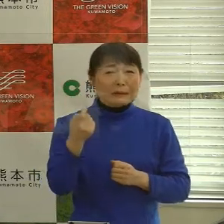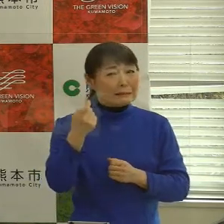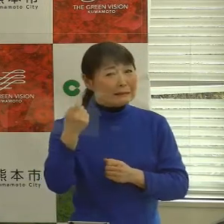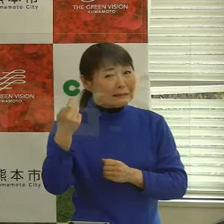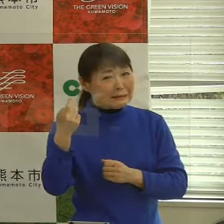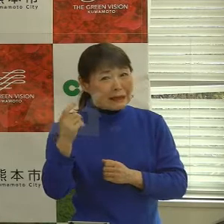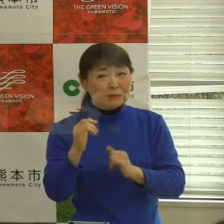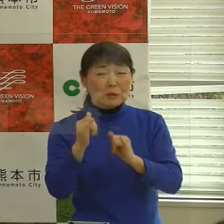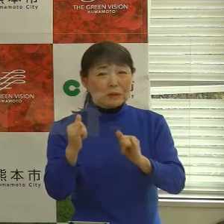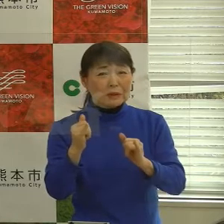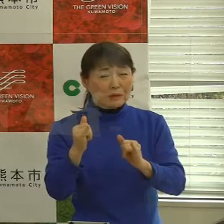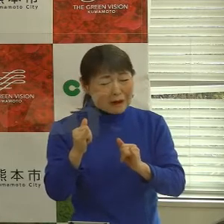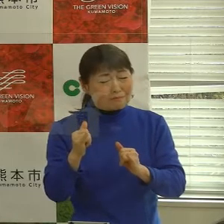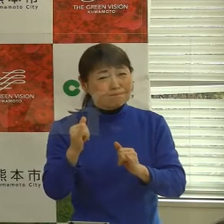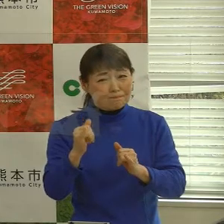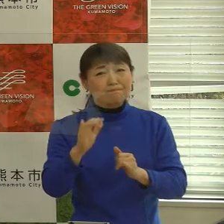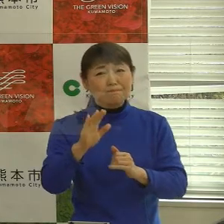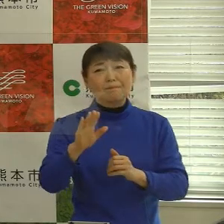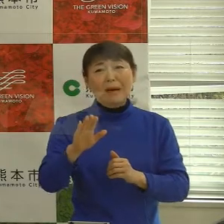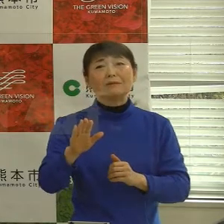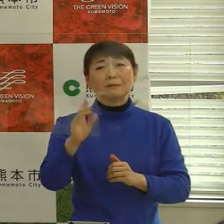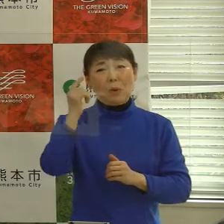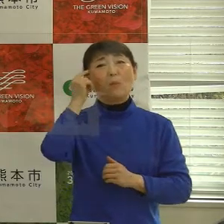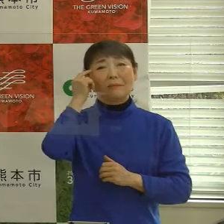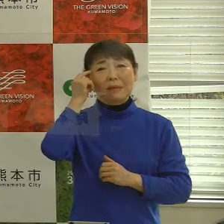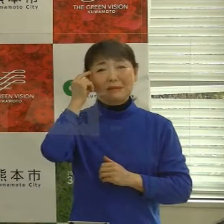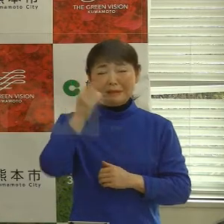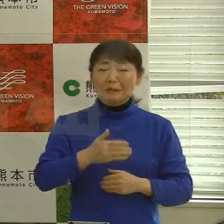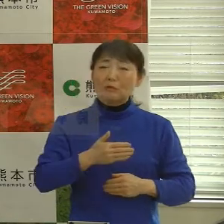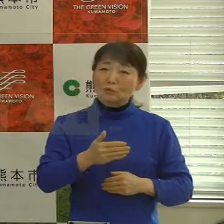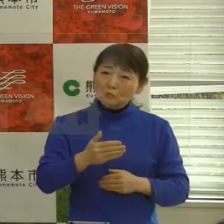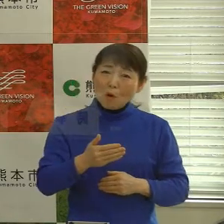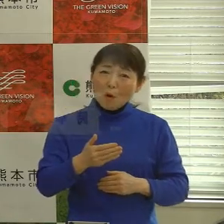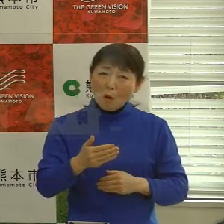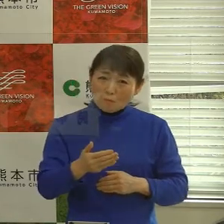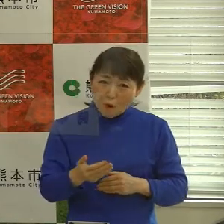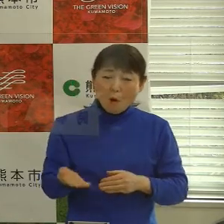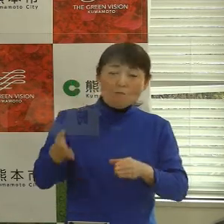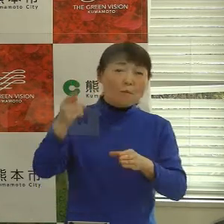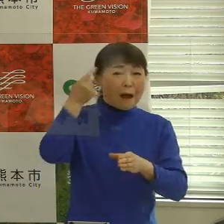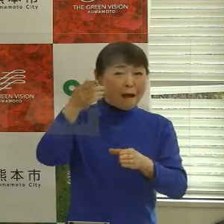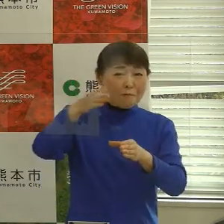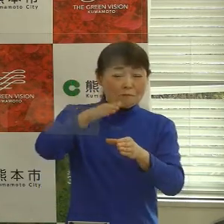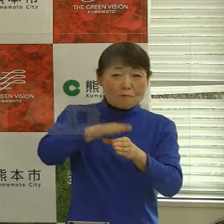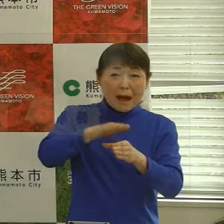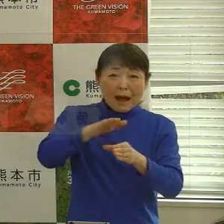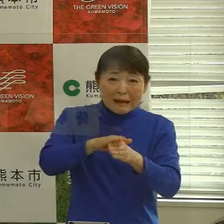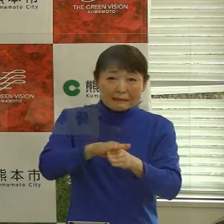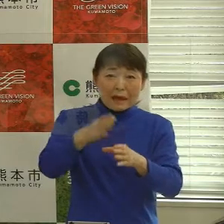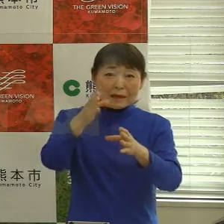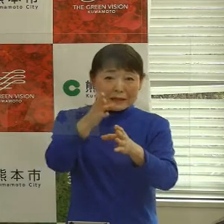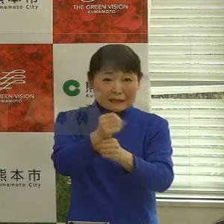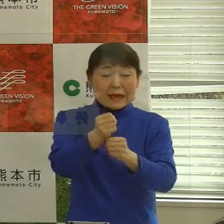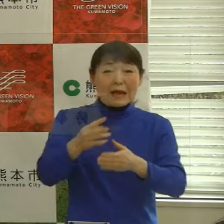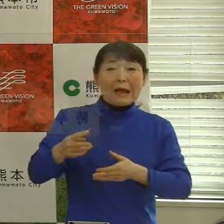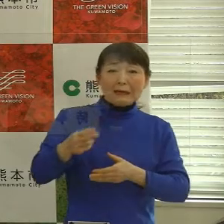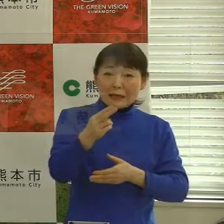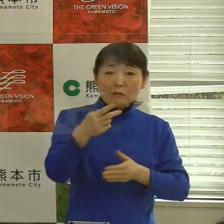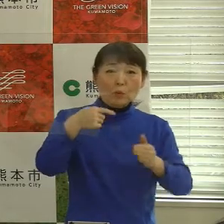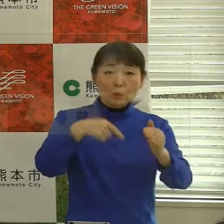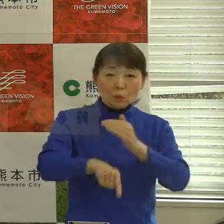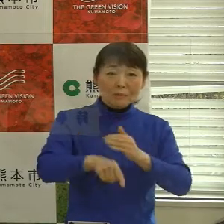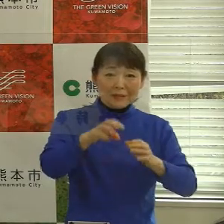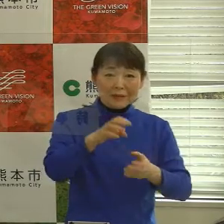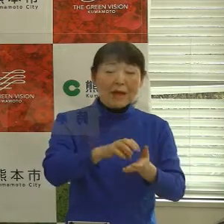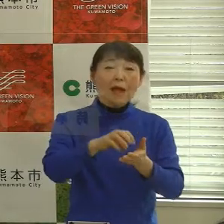る方は相当気になるだろうなというふうに思いましたので、そういう苦情も踏まえて今回その期限が切れるということで撤去